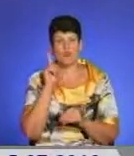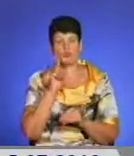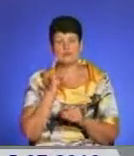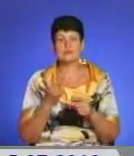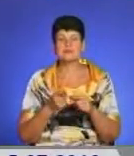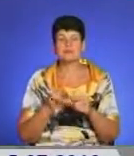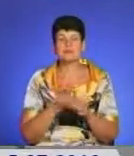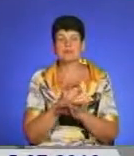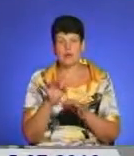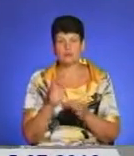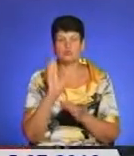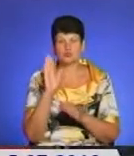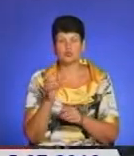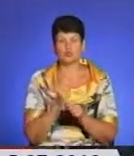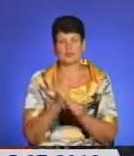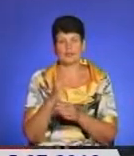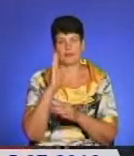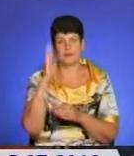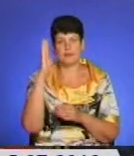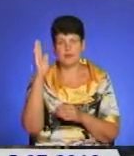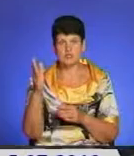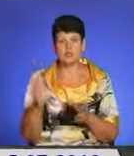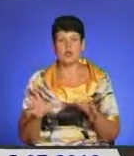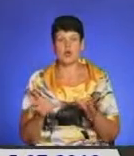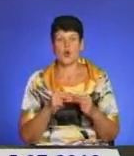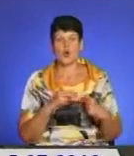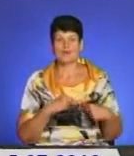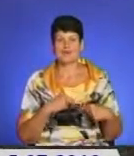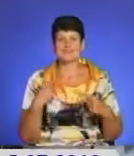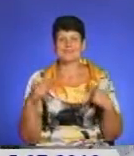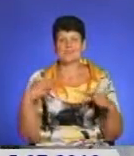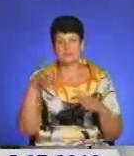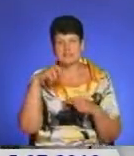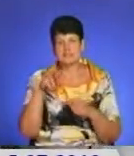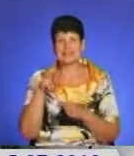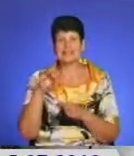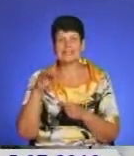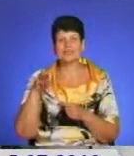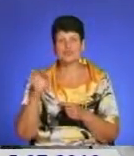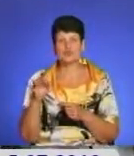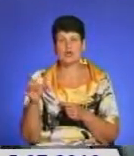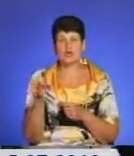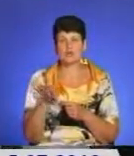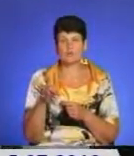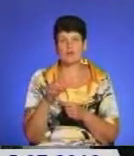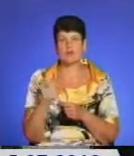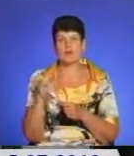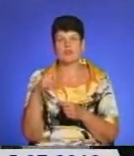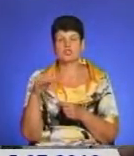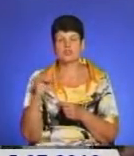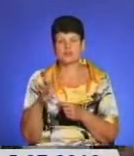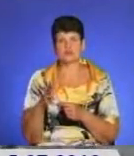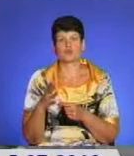області втілюватимуть і надалі. Налагоджуються контакти з іншими країнами, зокрема з Литовською Республікою, Аджарською Автономною